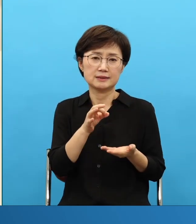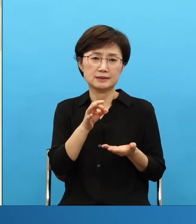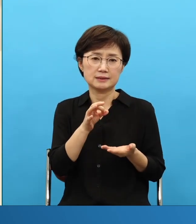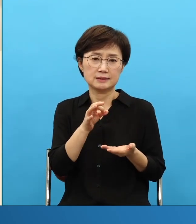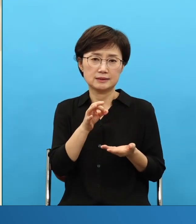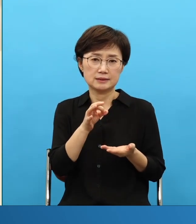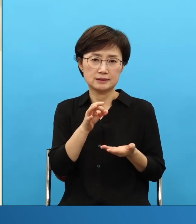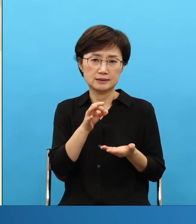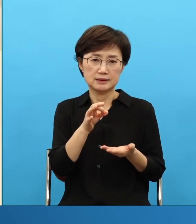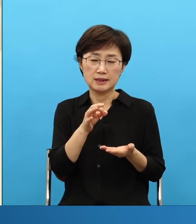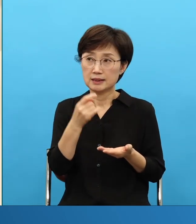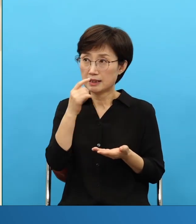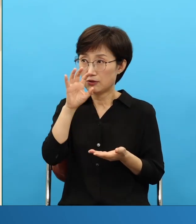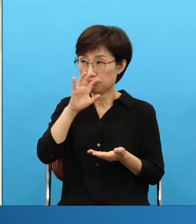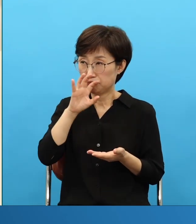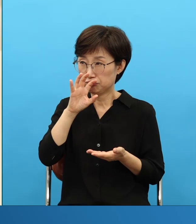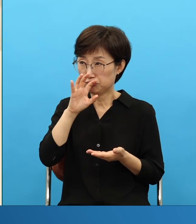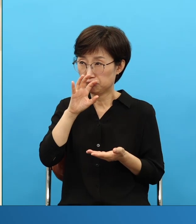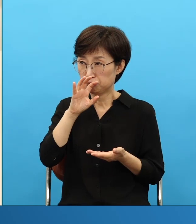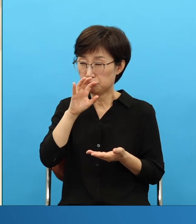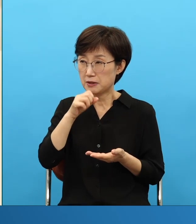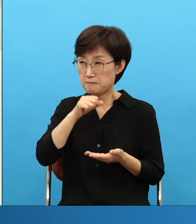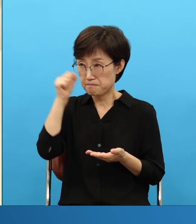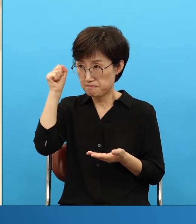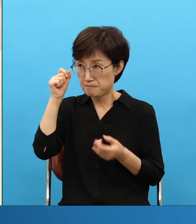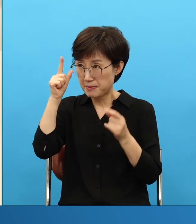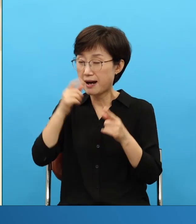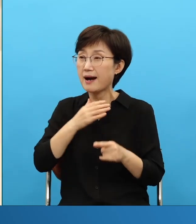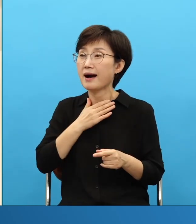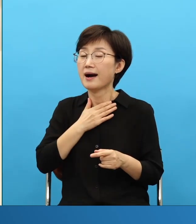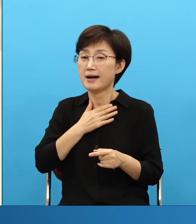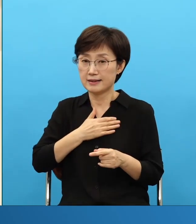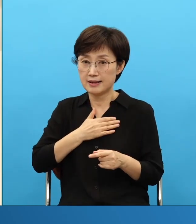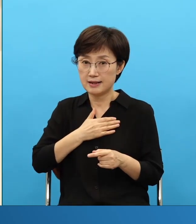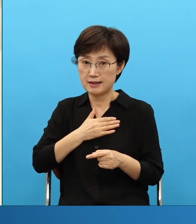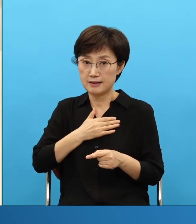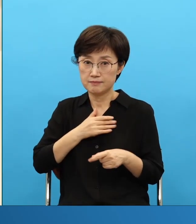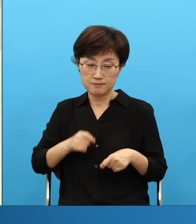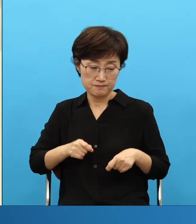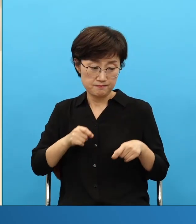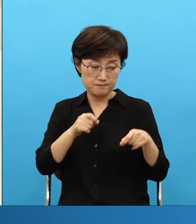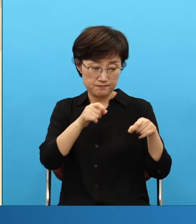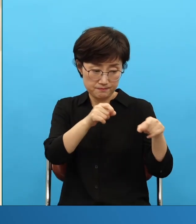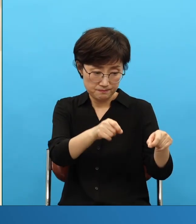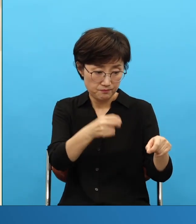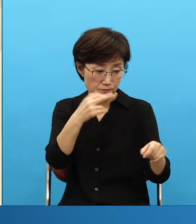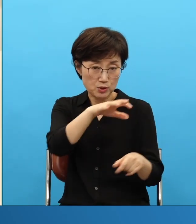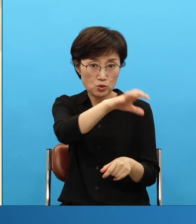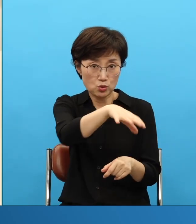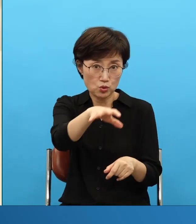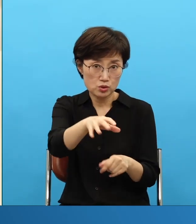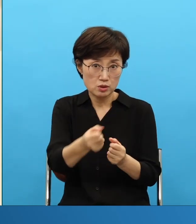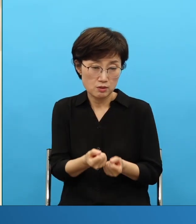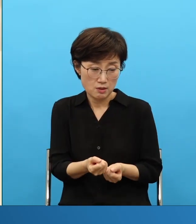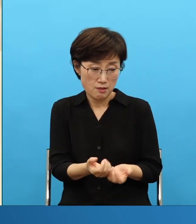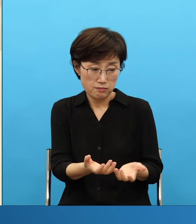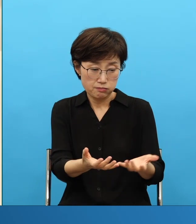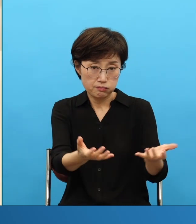제가 한국에서 훈련받은 그 은혜로 알고 있기 때문에 그것을 이 미국